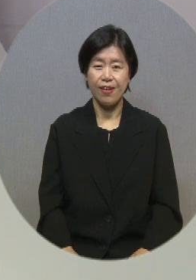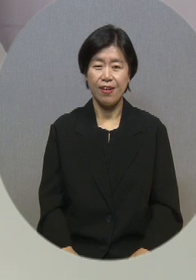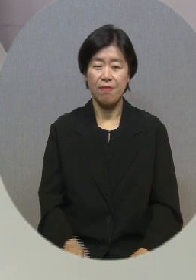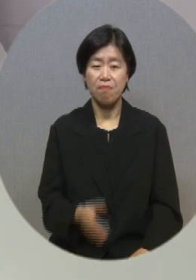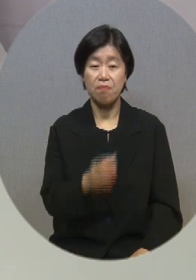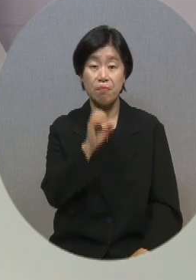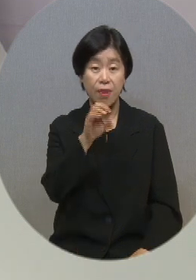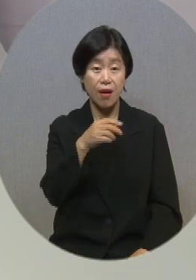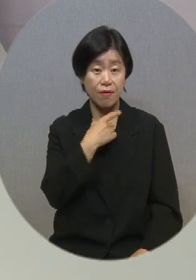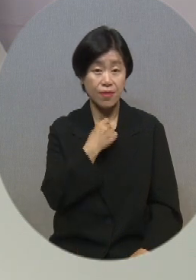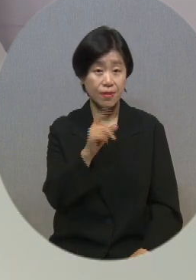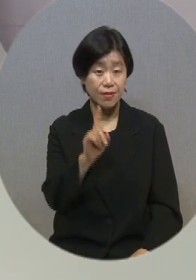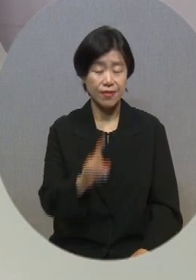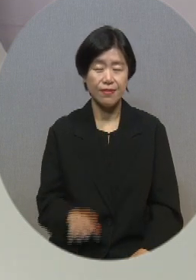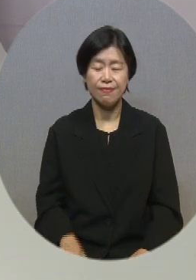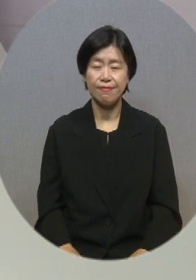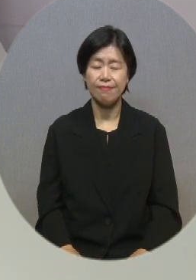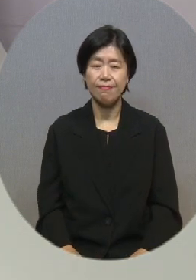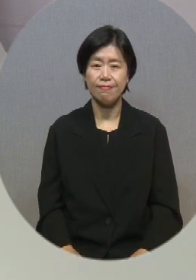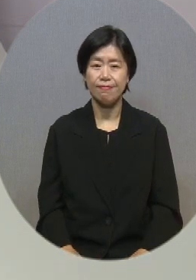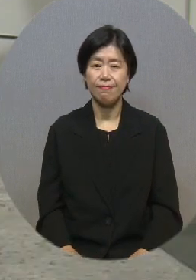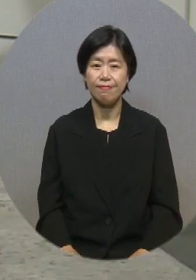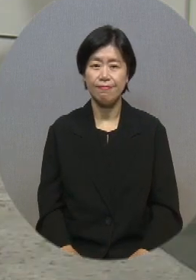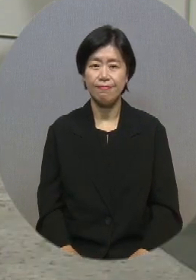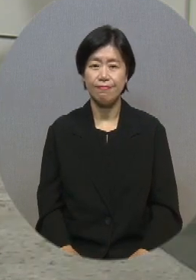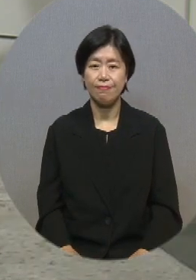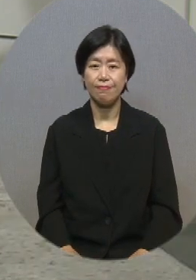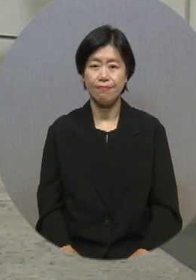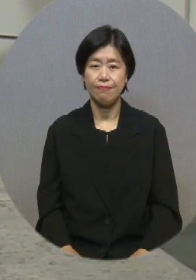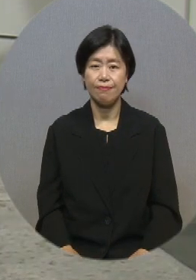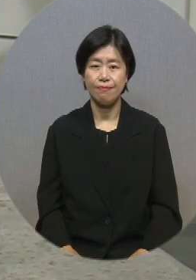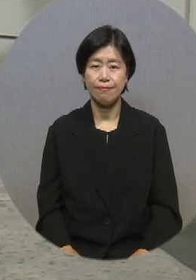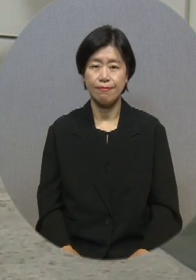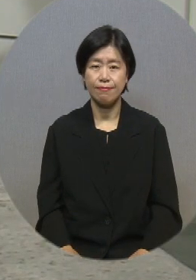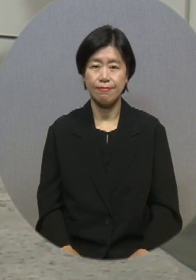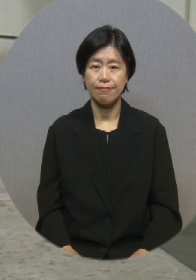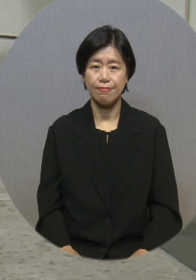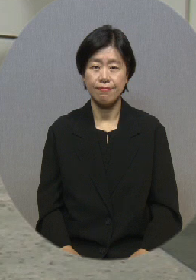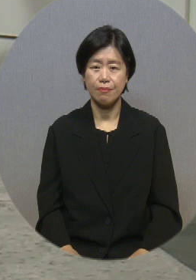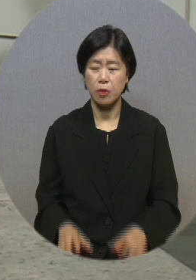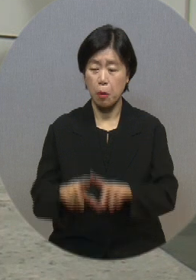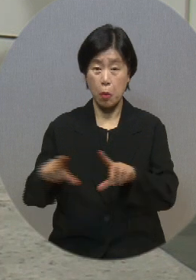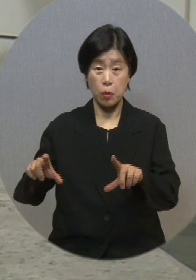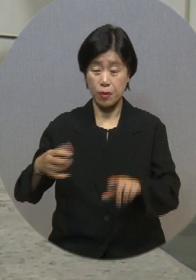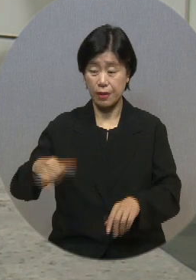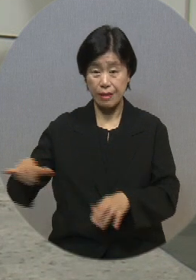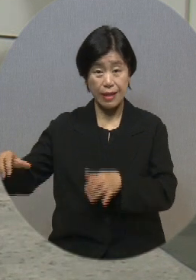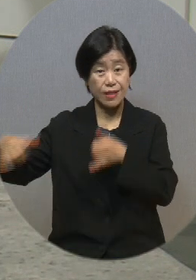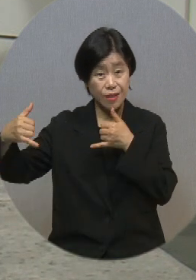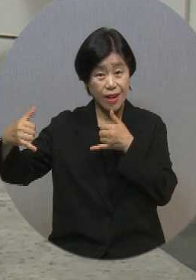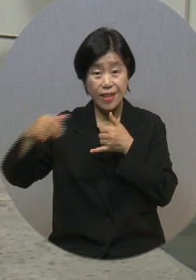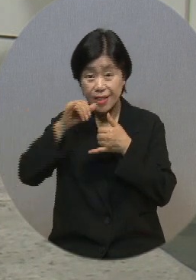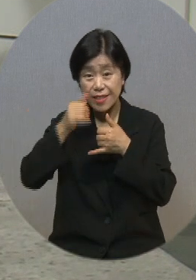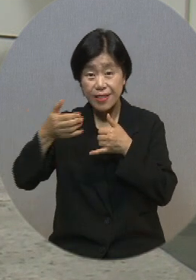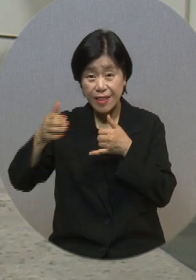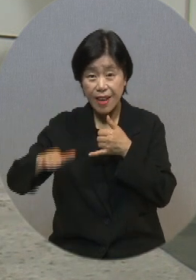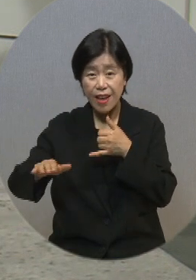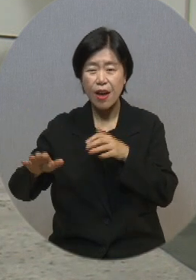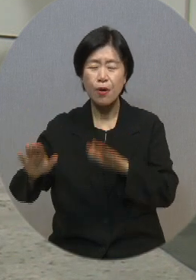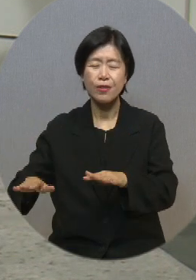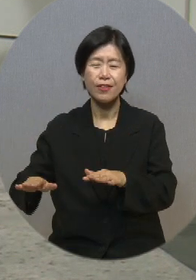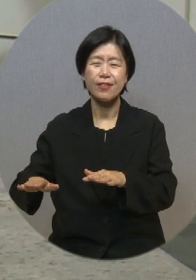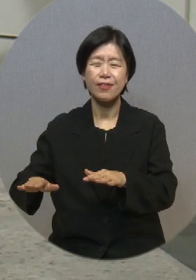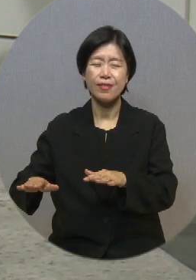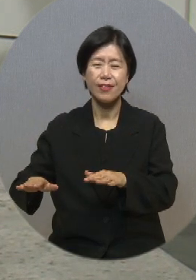못했던 사랑의 메시지란 말씀 외쳐주실 게 있어요? 뭐 전화로만 이래 하고 이랬는데 오늘은 뭐 그냥 사랑한다 소리를 한번